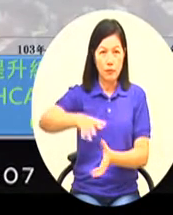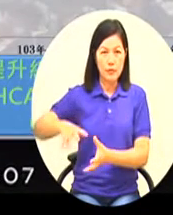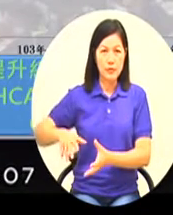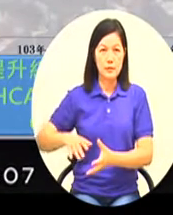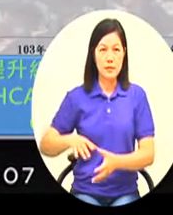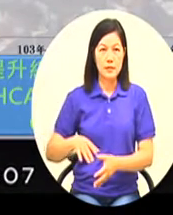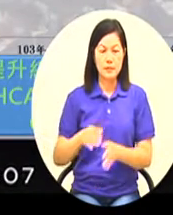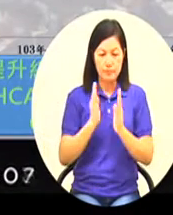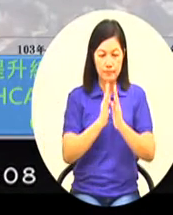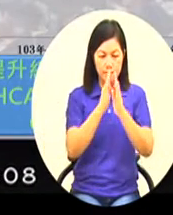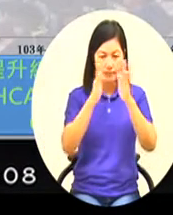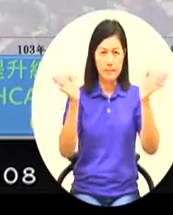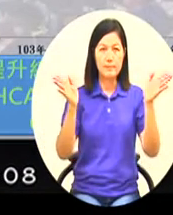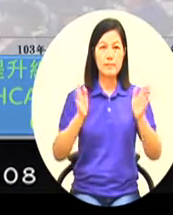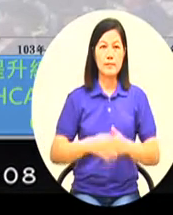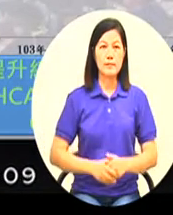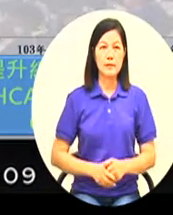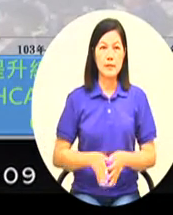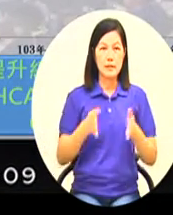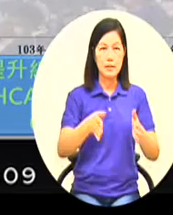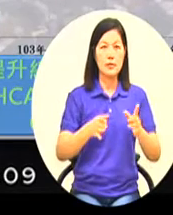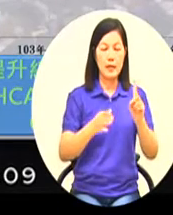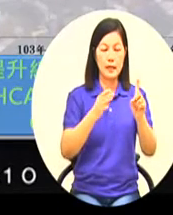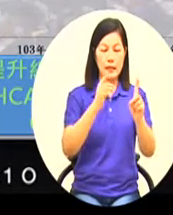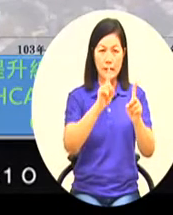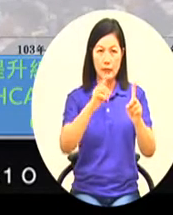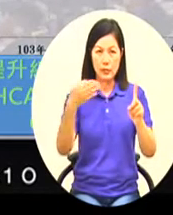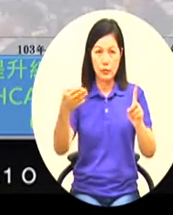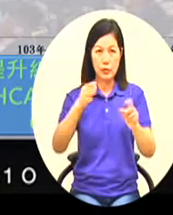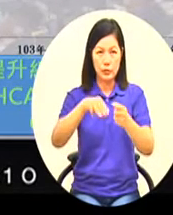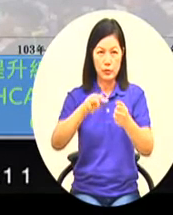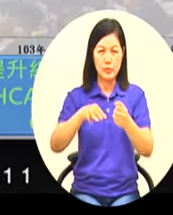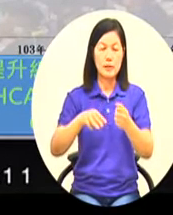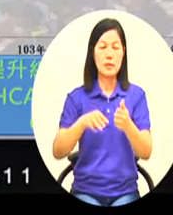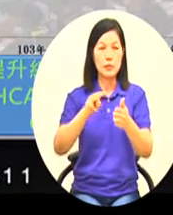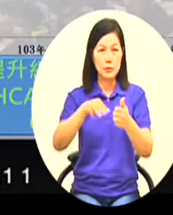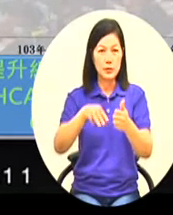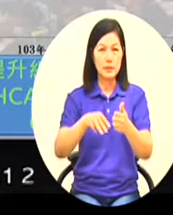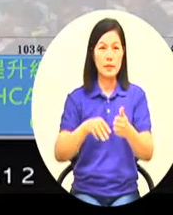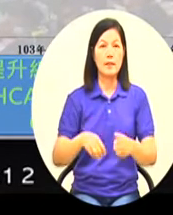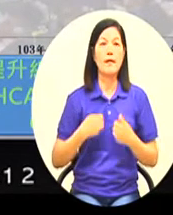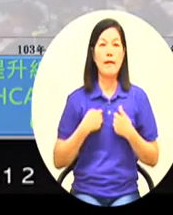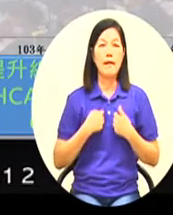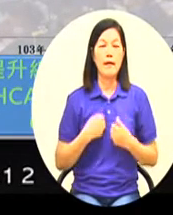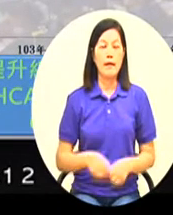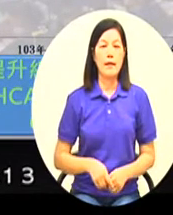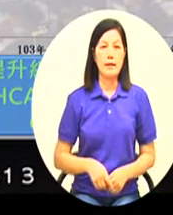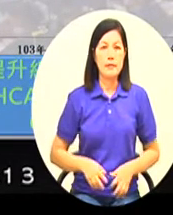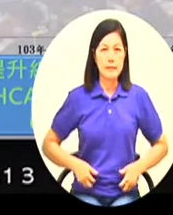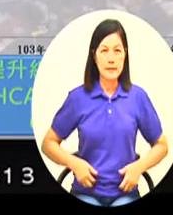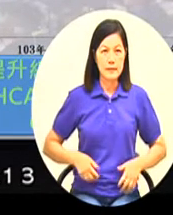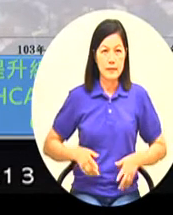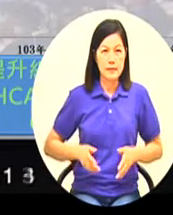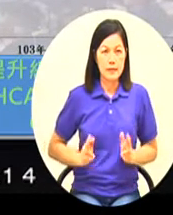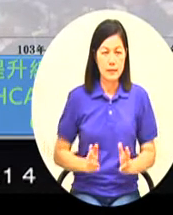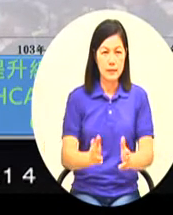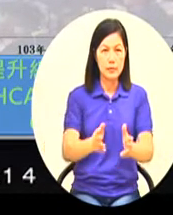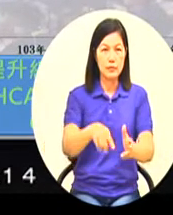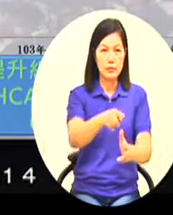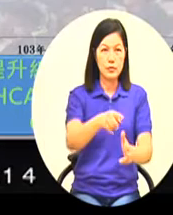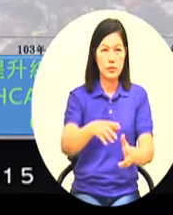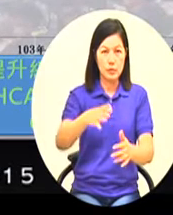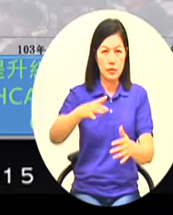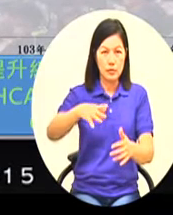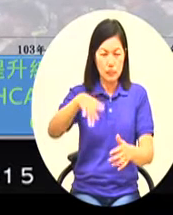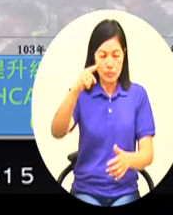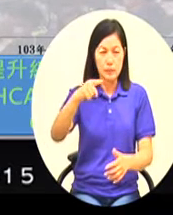质上，针对119派遣人办理训练，在救护人员赶抵现场的第一时间前，协助